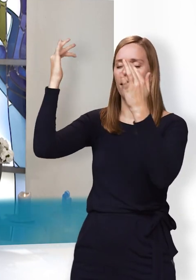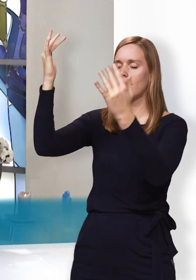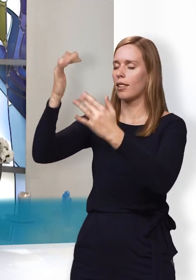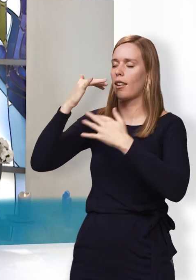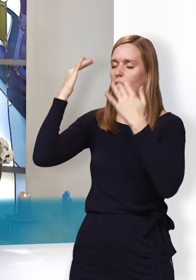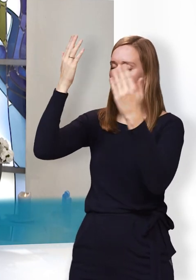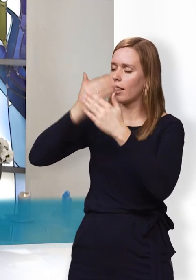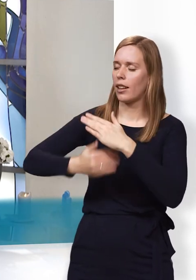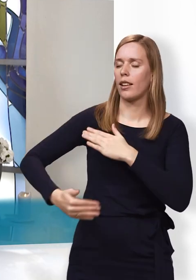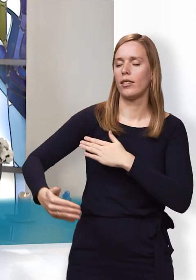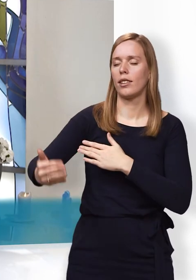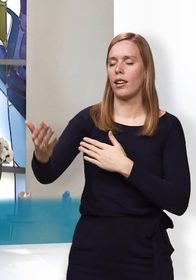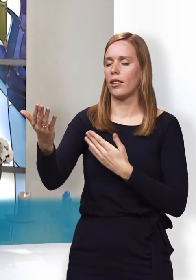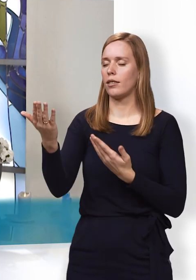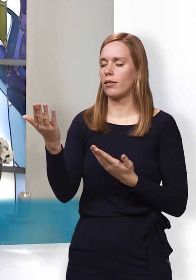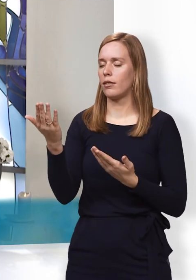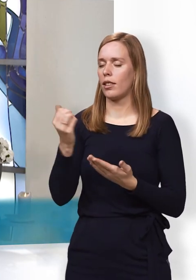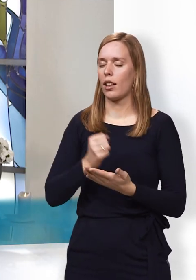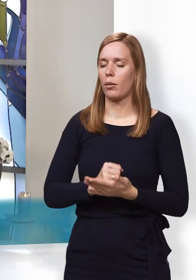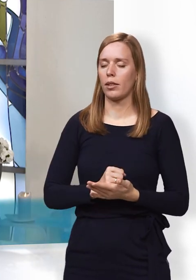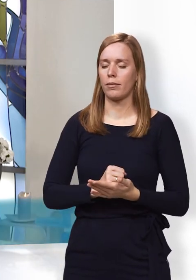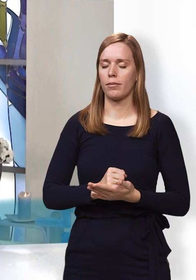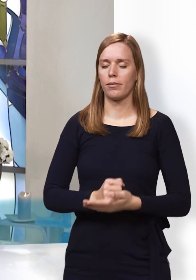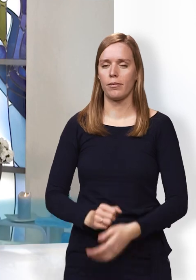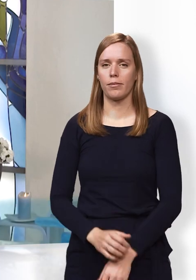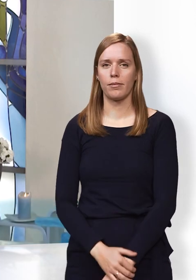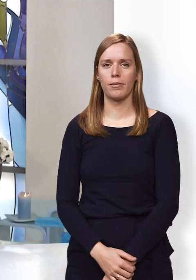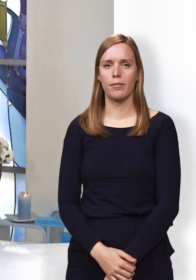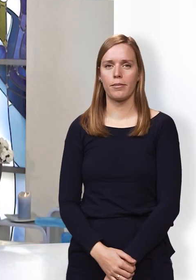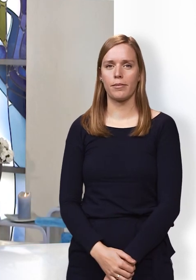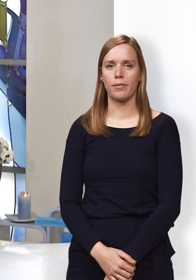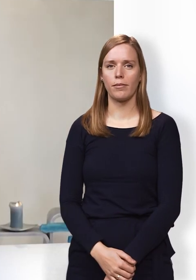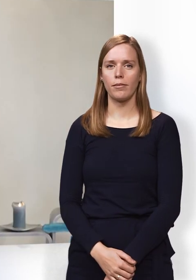Herrlichkeit in Ewigkeit. Amen.